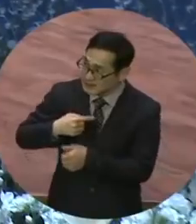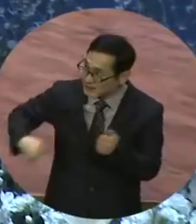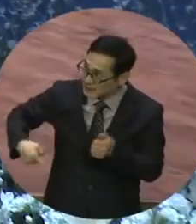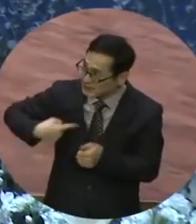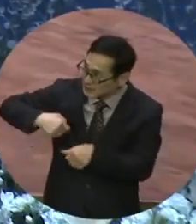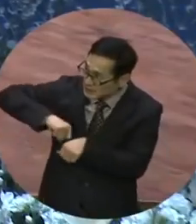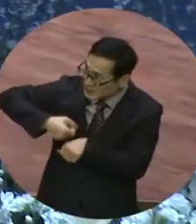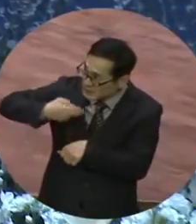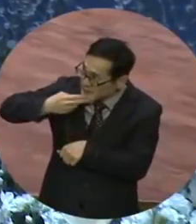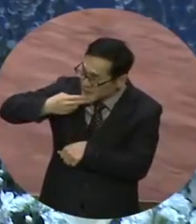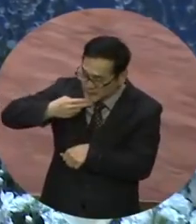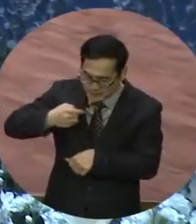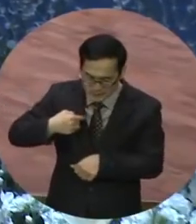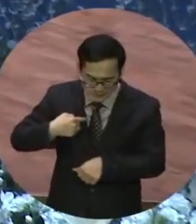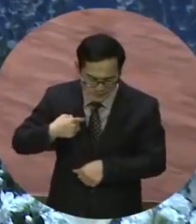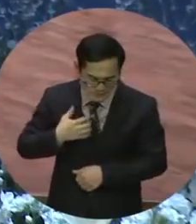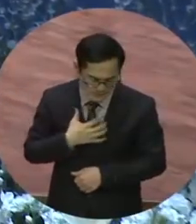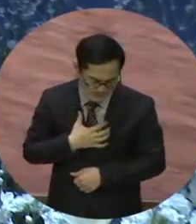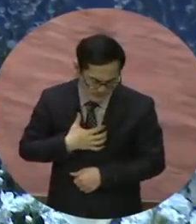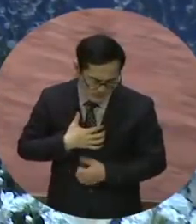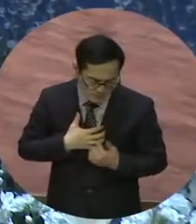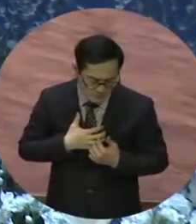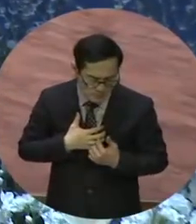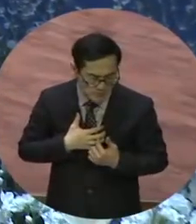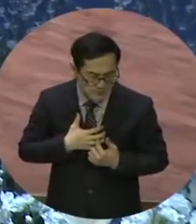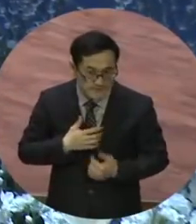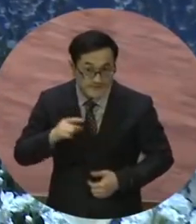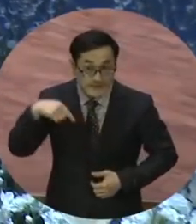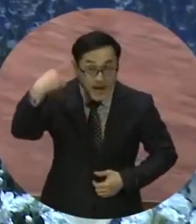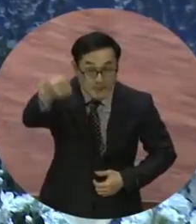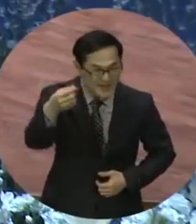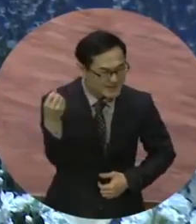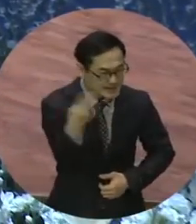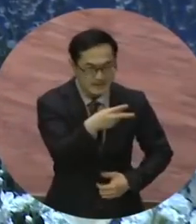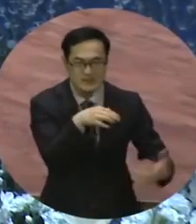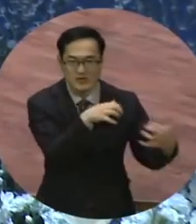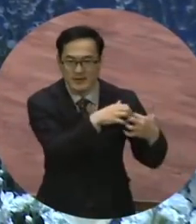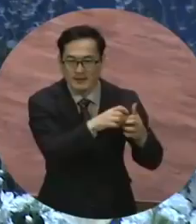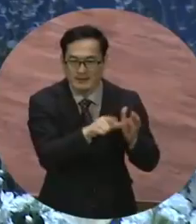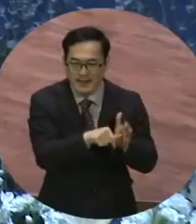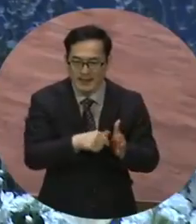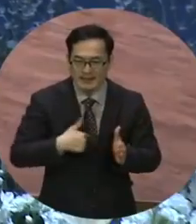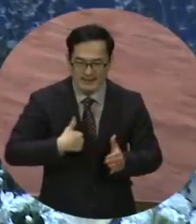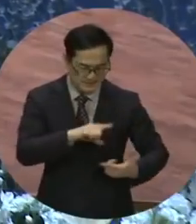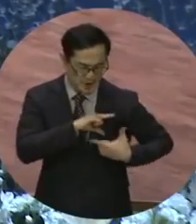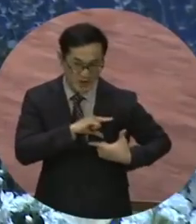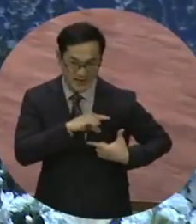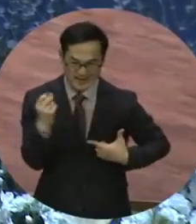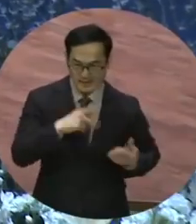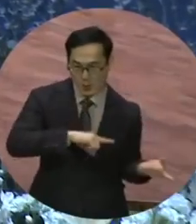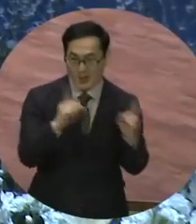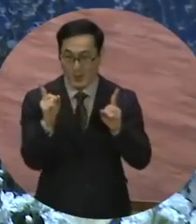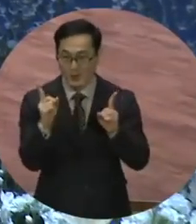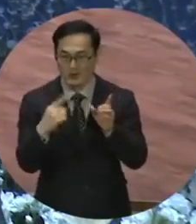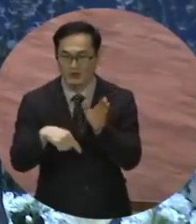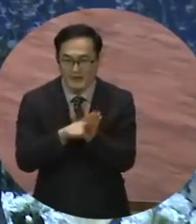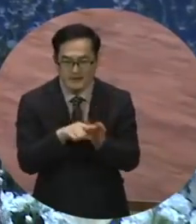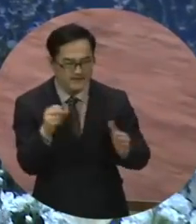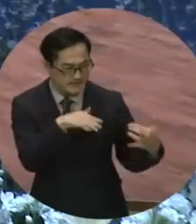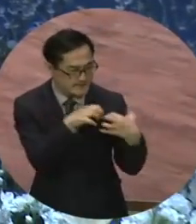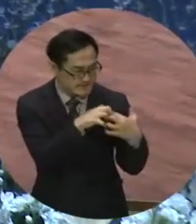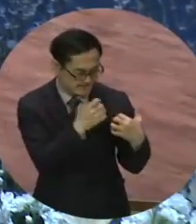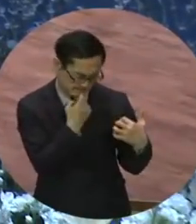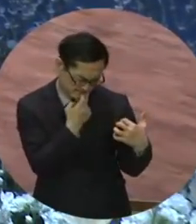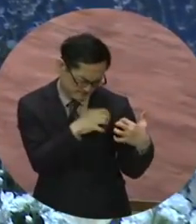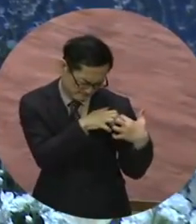나가게 되면 한번 패했던 이 장군은 목숨 걸고 더 분발해서 그렇게 두 번